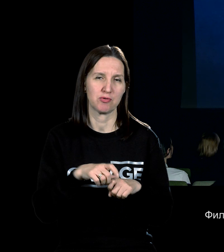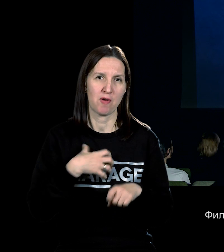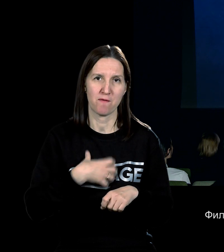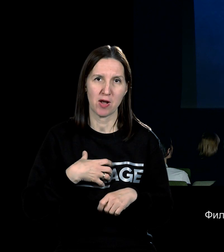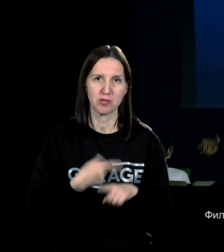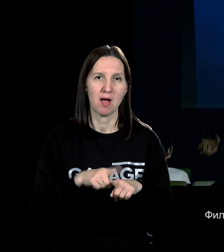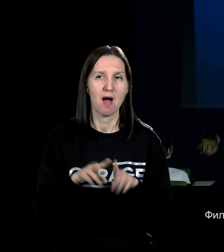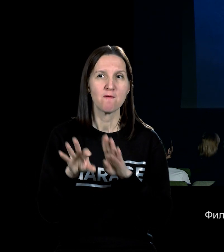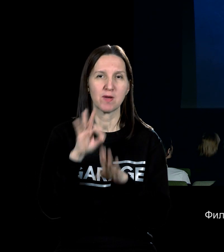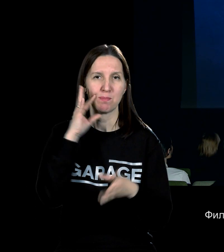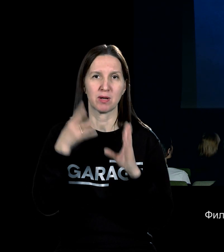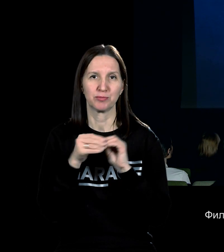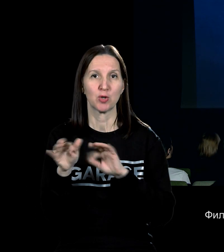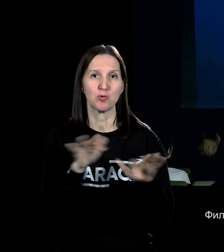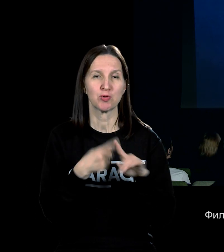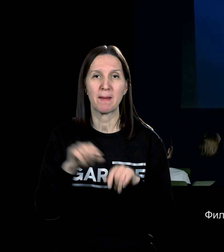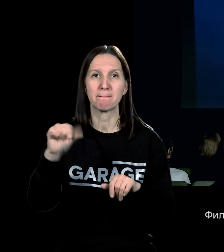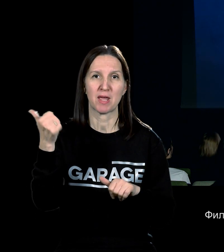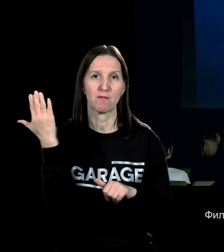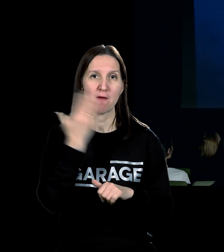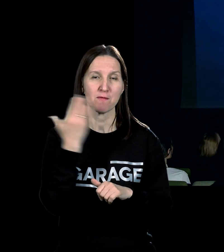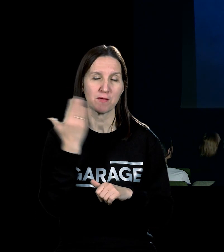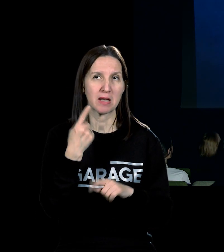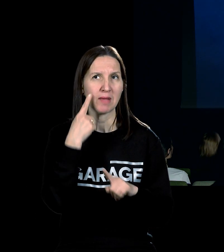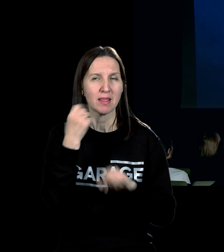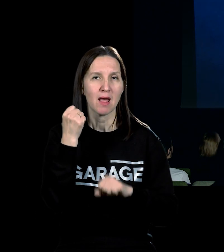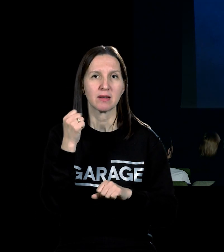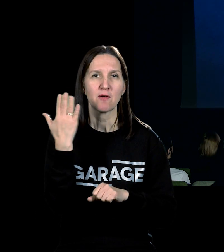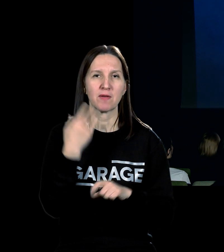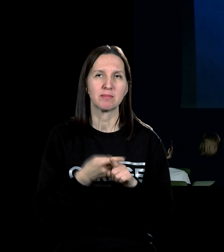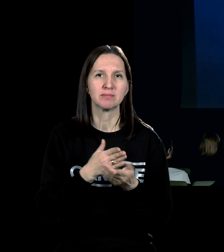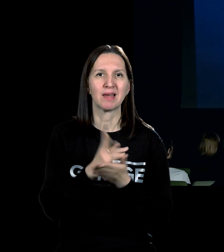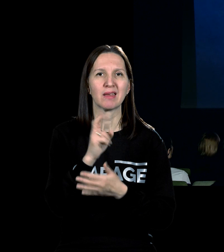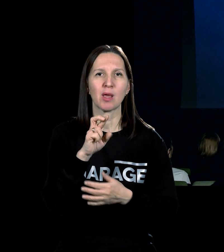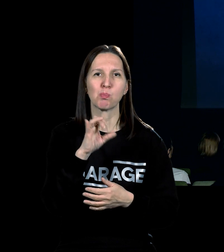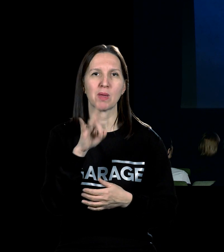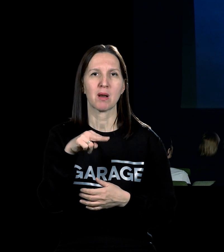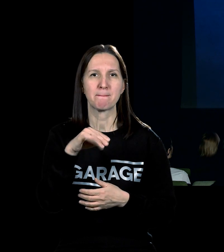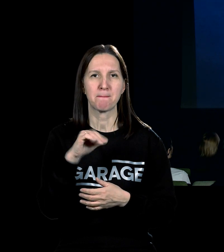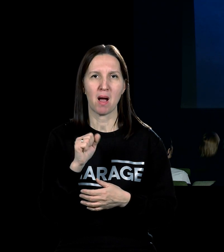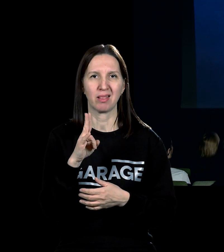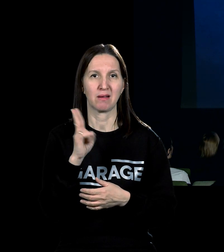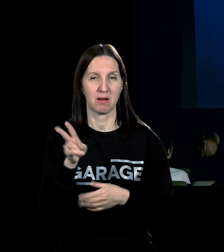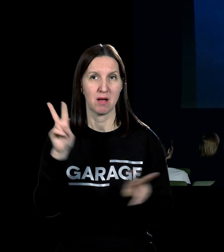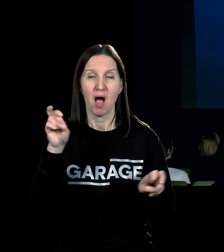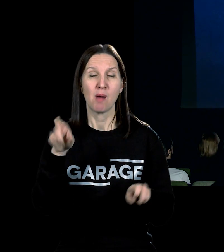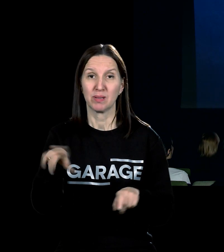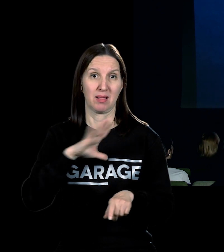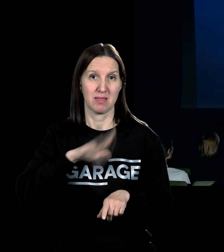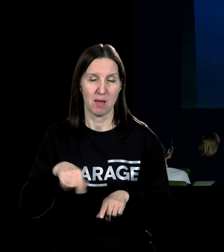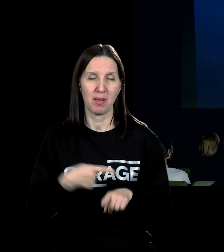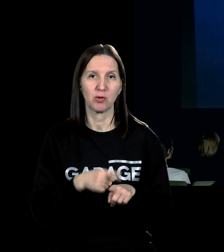собственно говоря, выбором сюжета. Это первый фильм, может быть, самый яркий фильм в жанре киберпанк, фильм, без которого не было бы